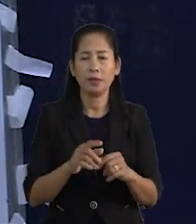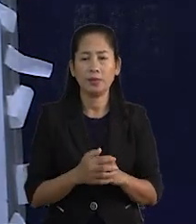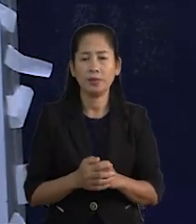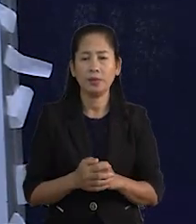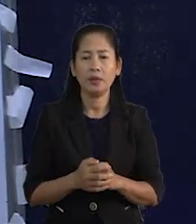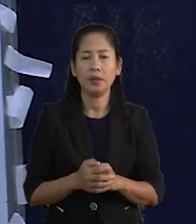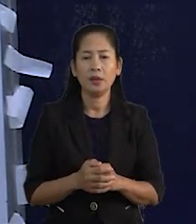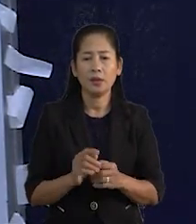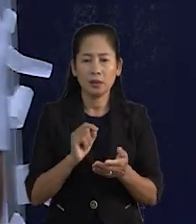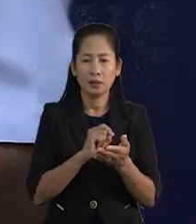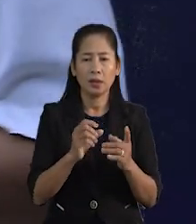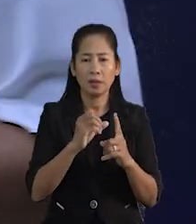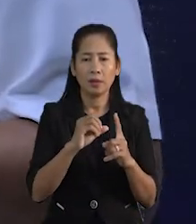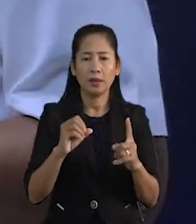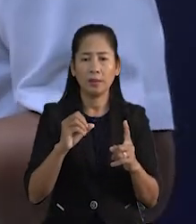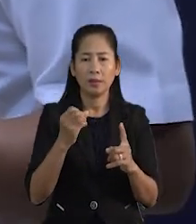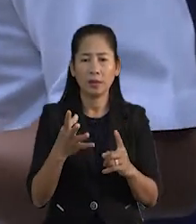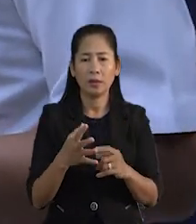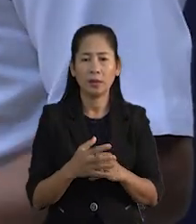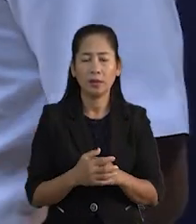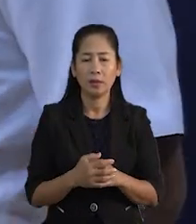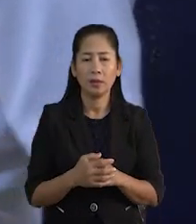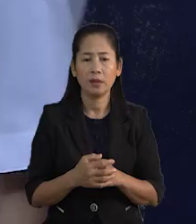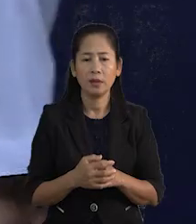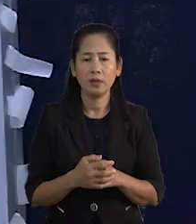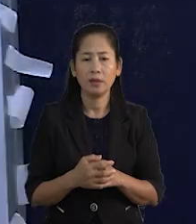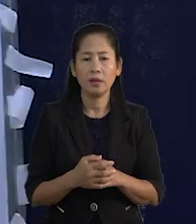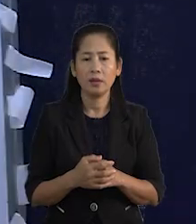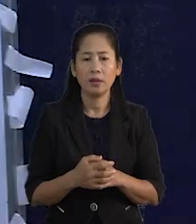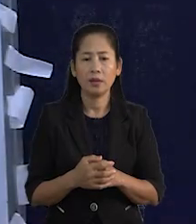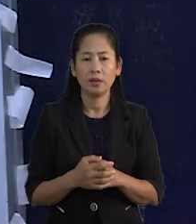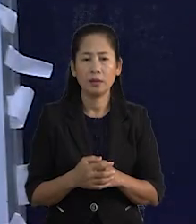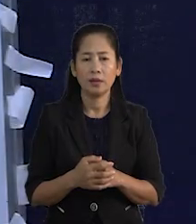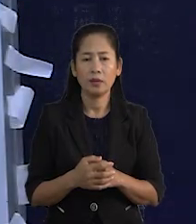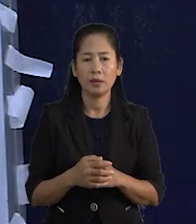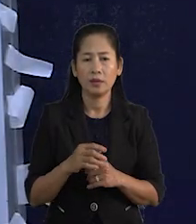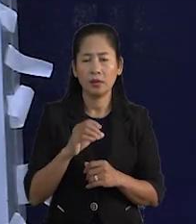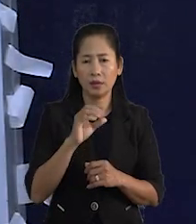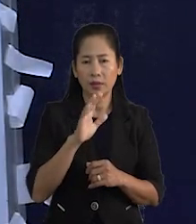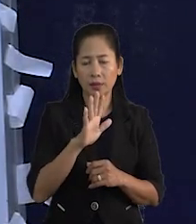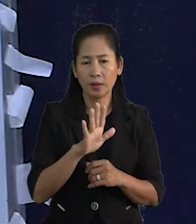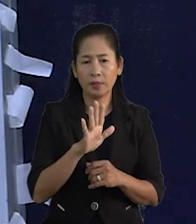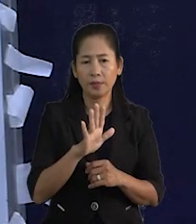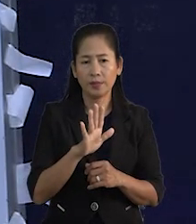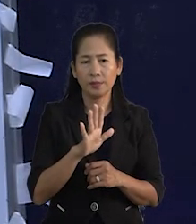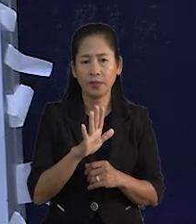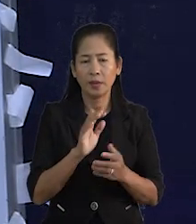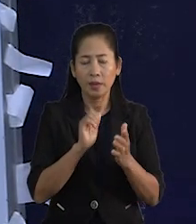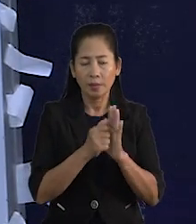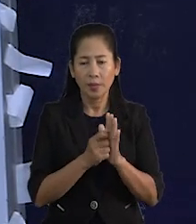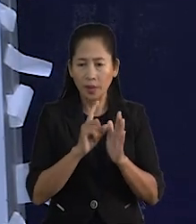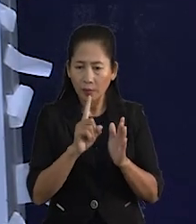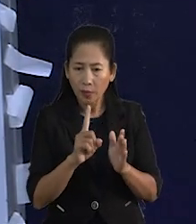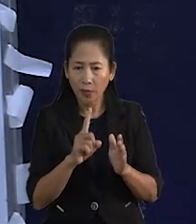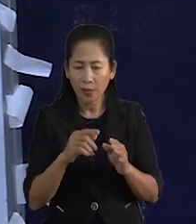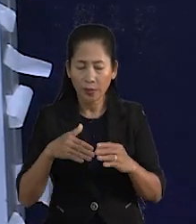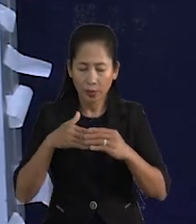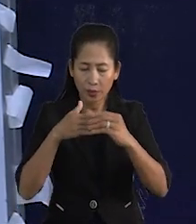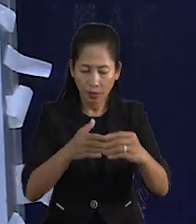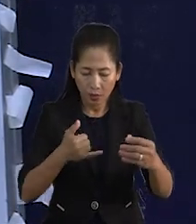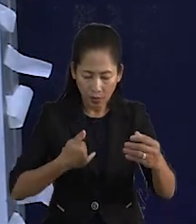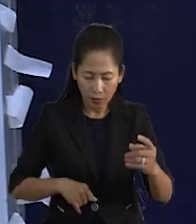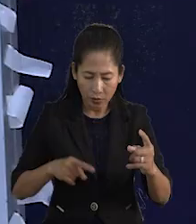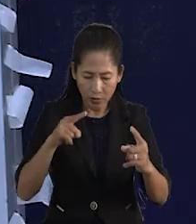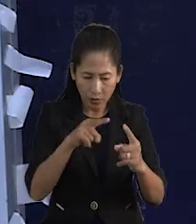បាទតាយើងសេះដល់លបាស់ទីប៉ុន្មានហើយកូនបាទលបាស់ទី4ហើយអញ្ចឹងយើងបន្តចូលលបាស់ទី5ពេល1វានាំកូនដ